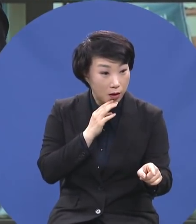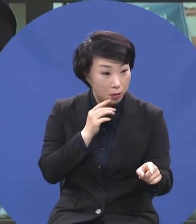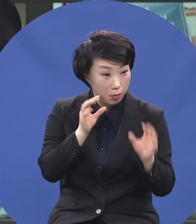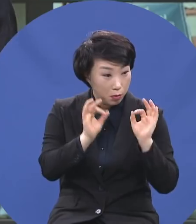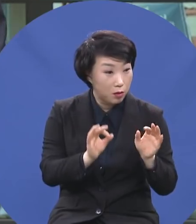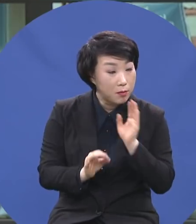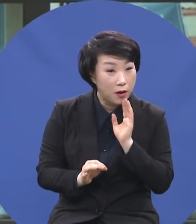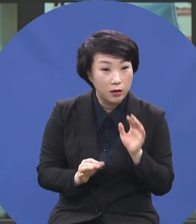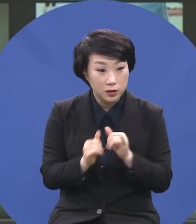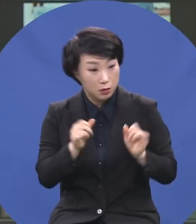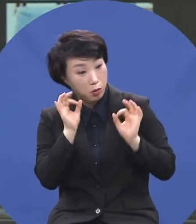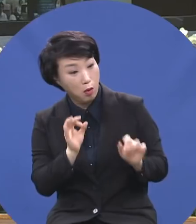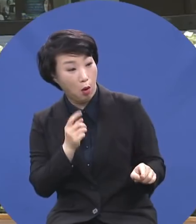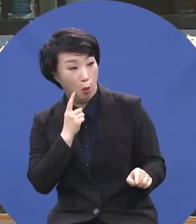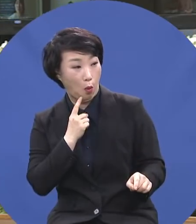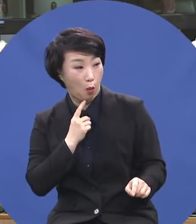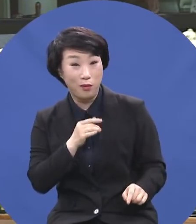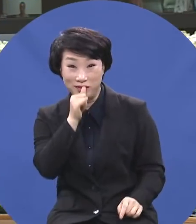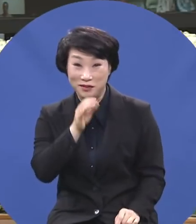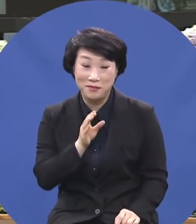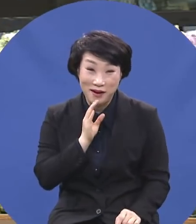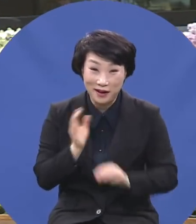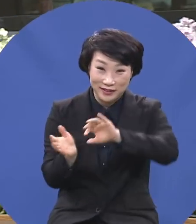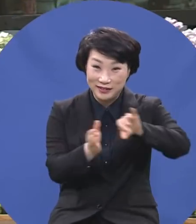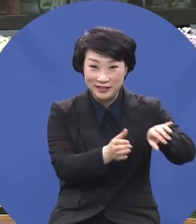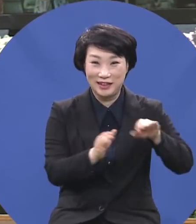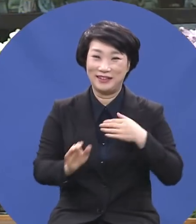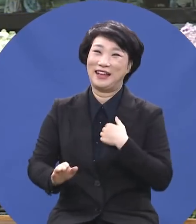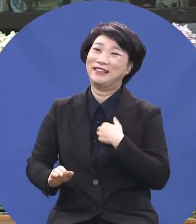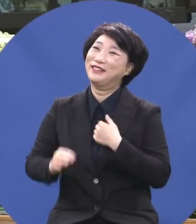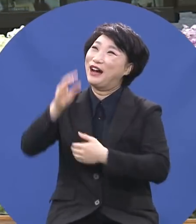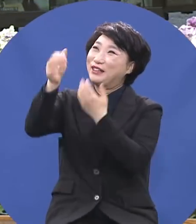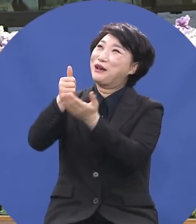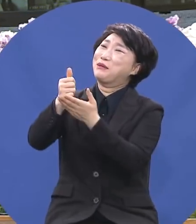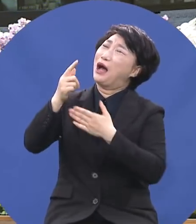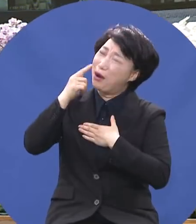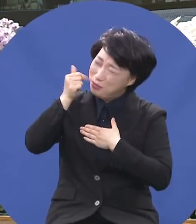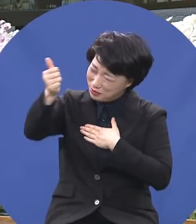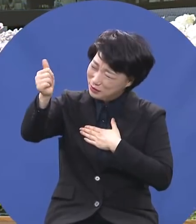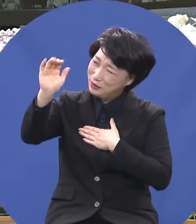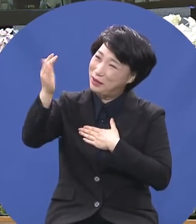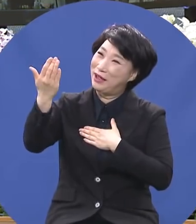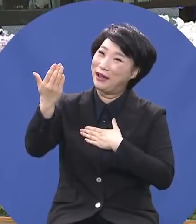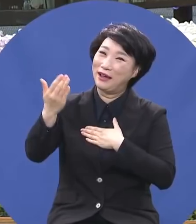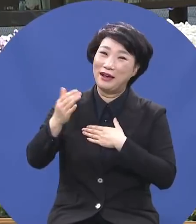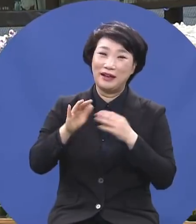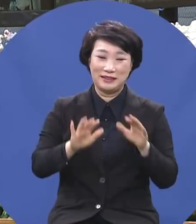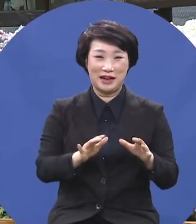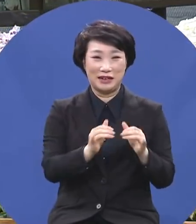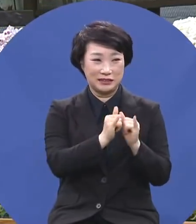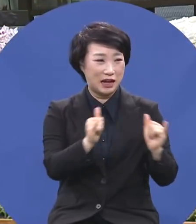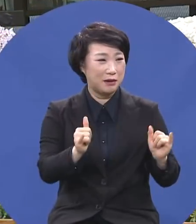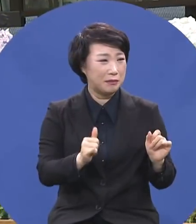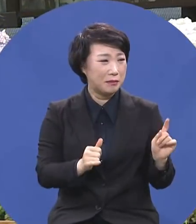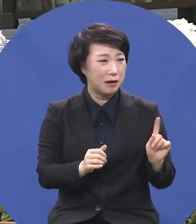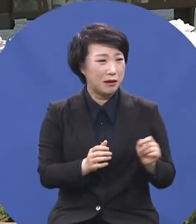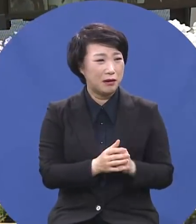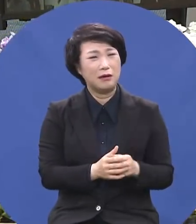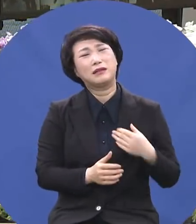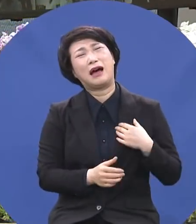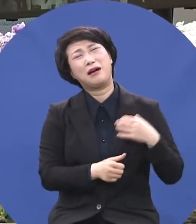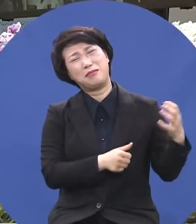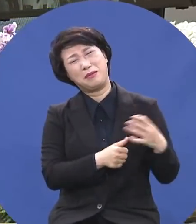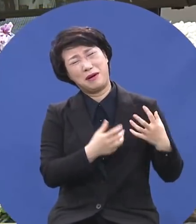보입니다. 근데 저는 하나님이 내 아버지가 되면서 사람들이 참